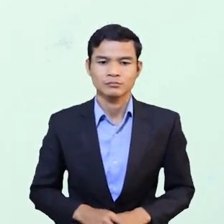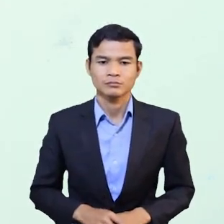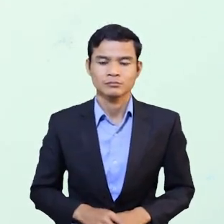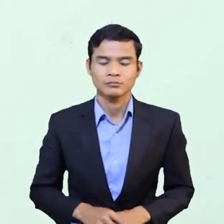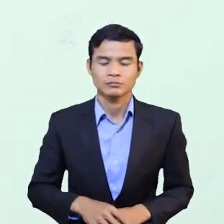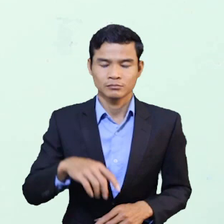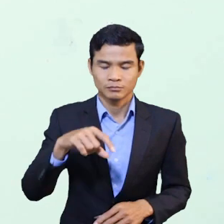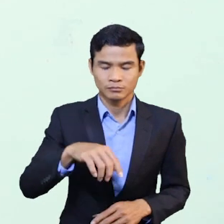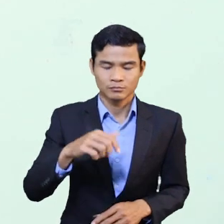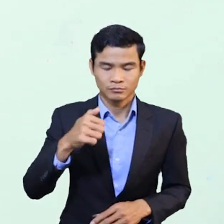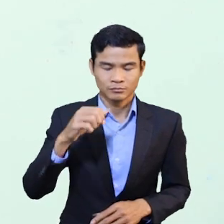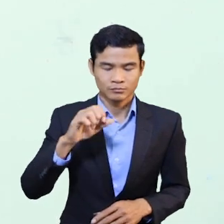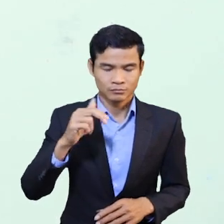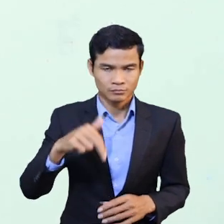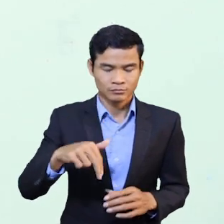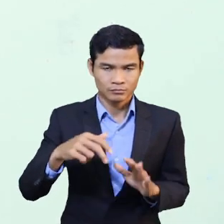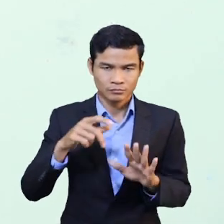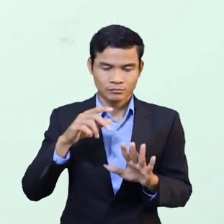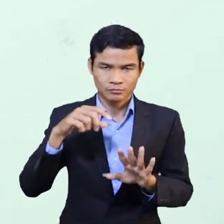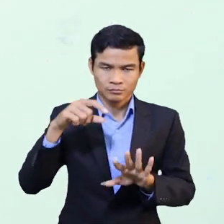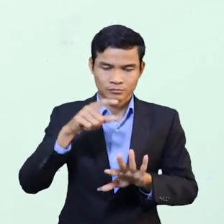còn tụ cẩn tình